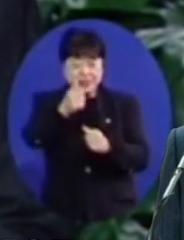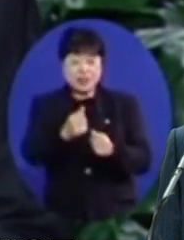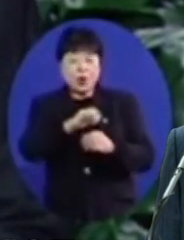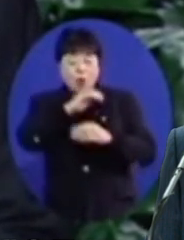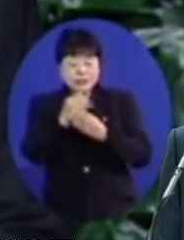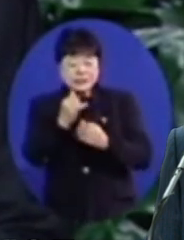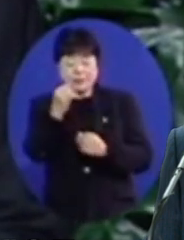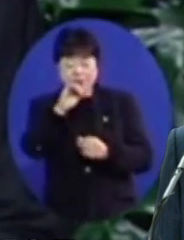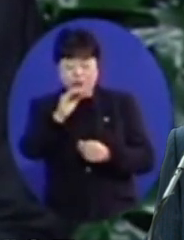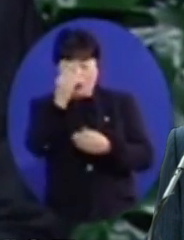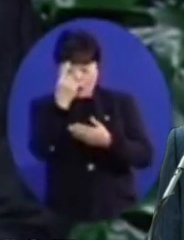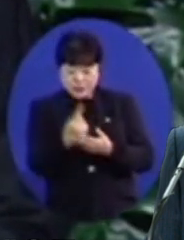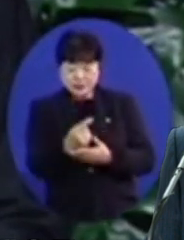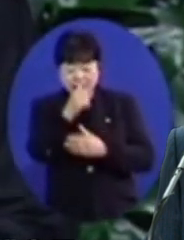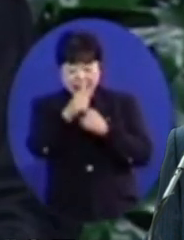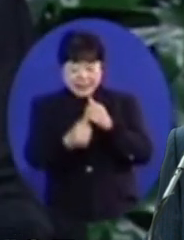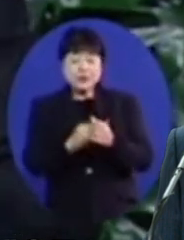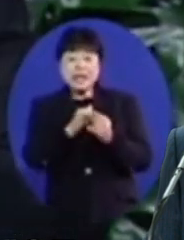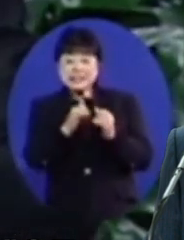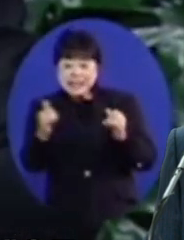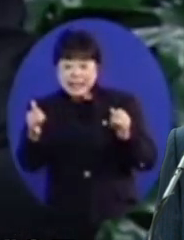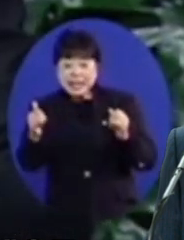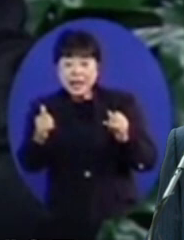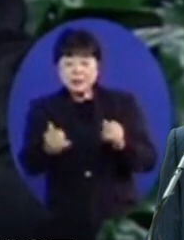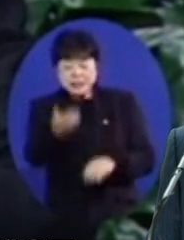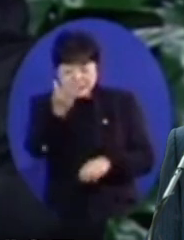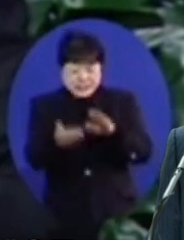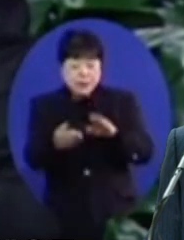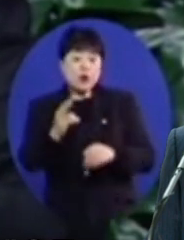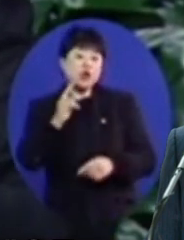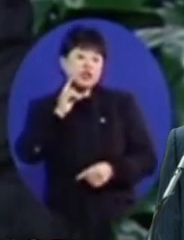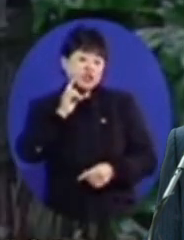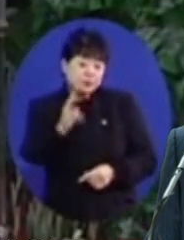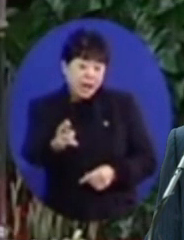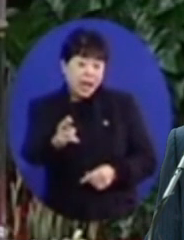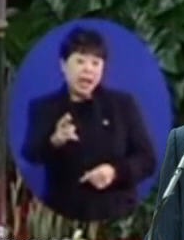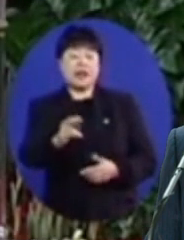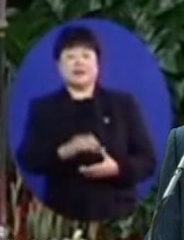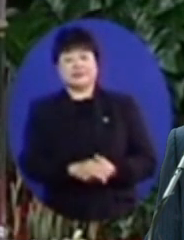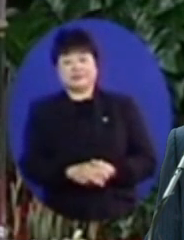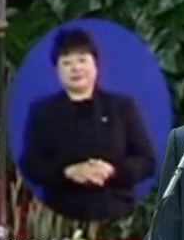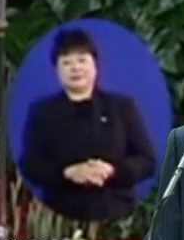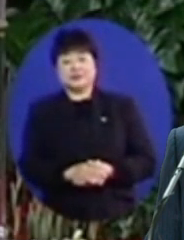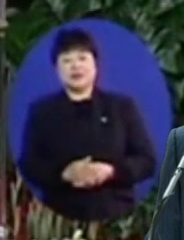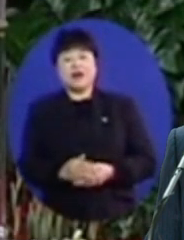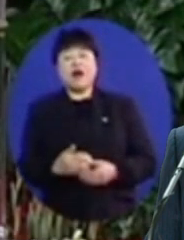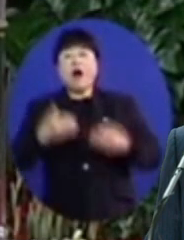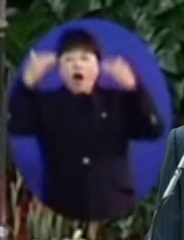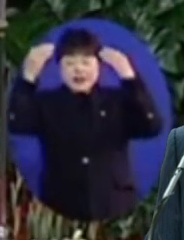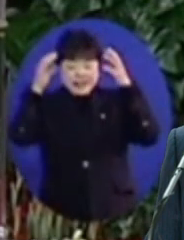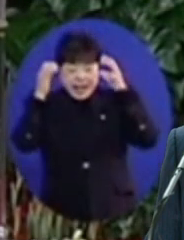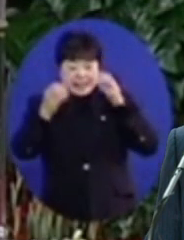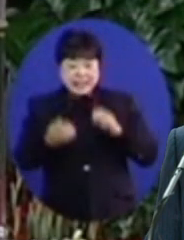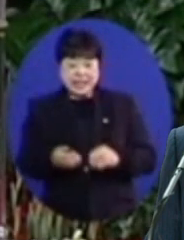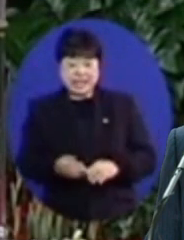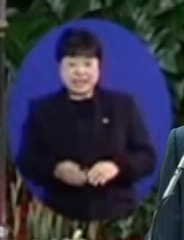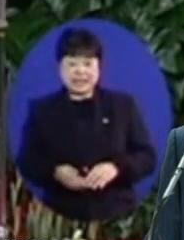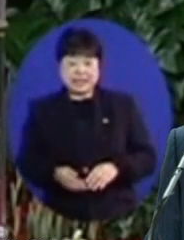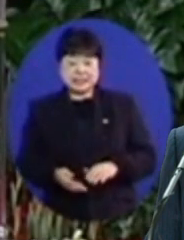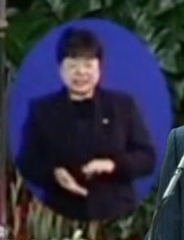사람이 되어 오셨으니까 하나님과 사람이 차별이 얼마나 있습니까 여러분 어른과 어린아이가 차별이